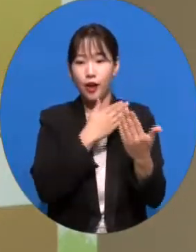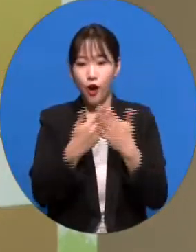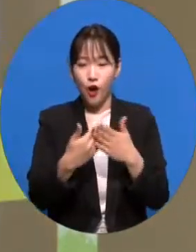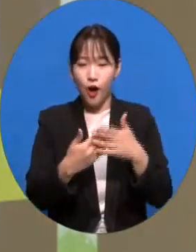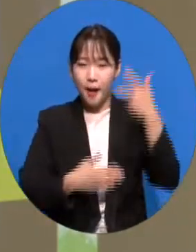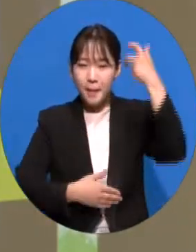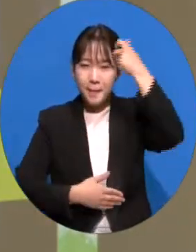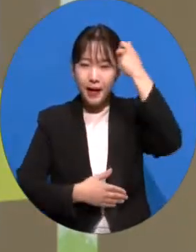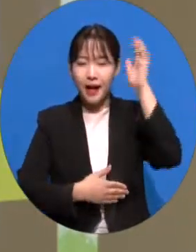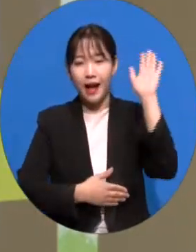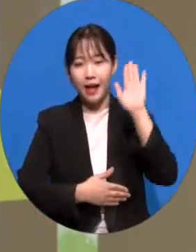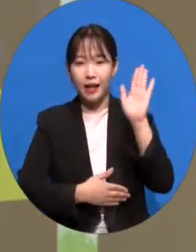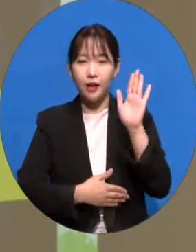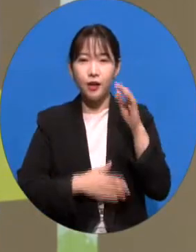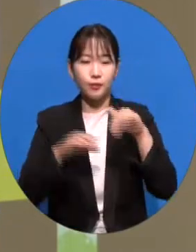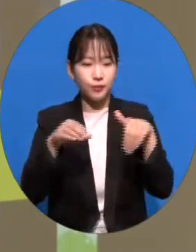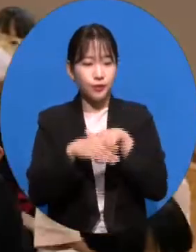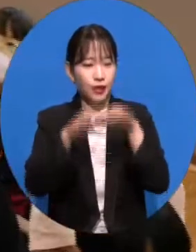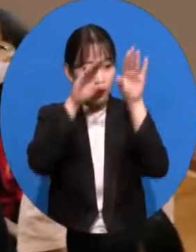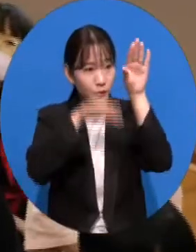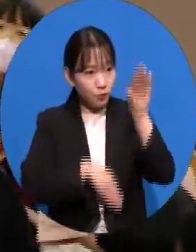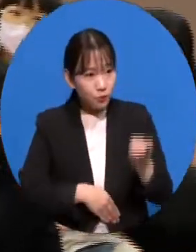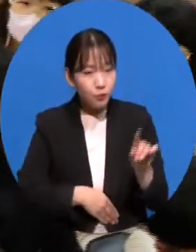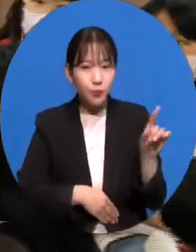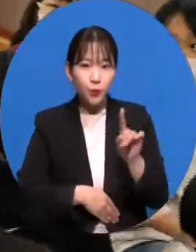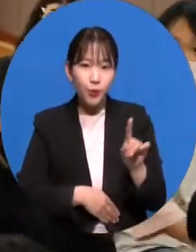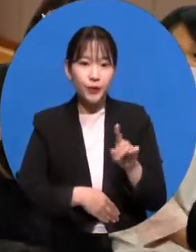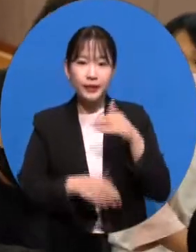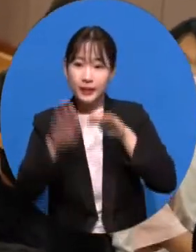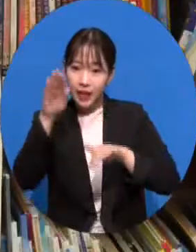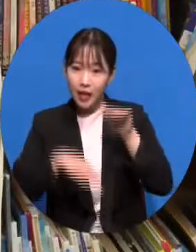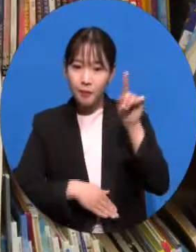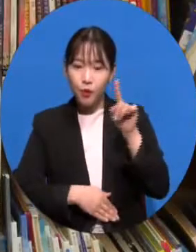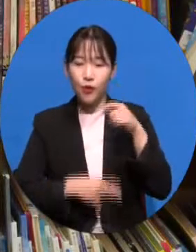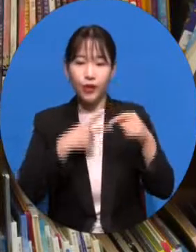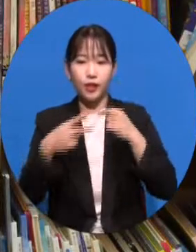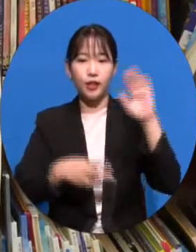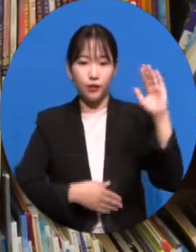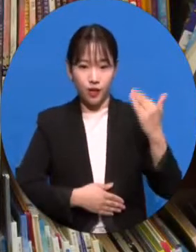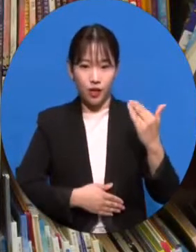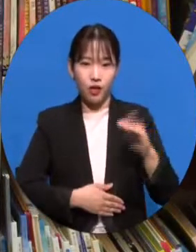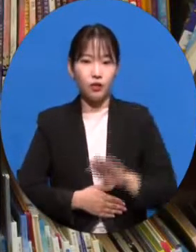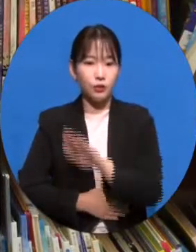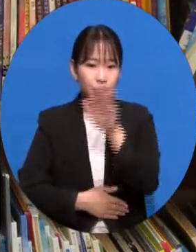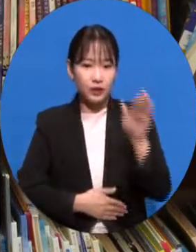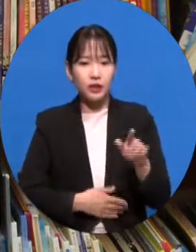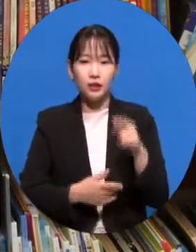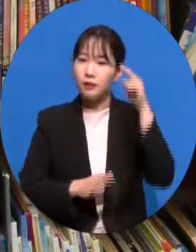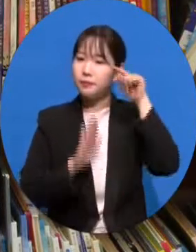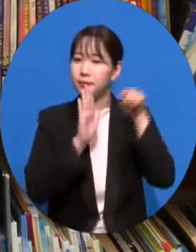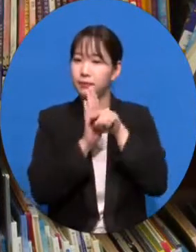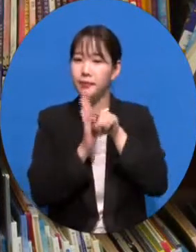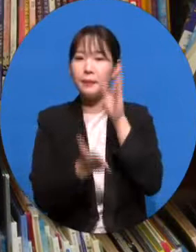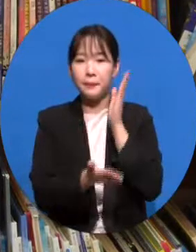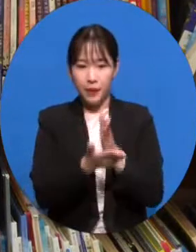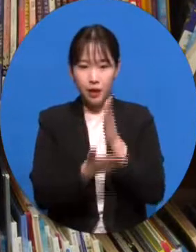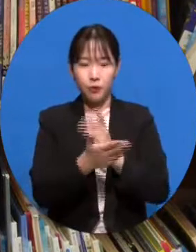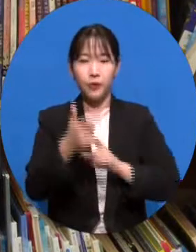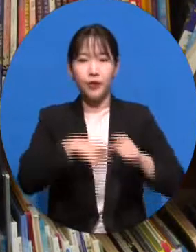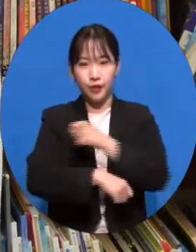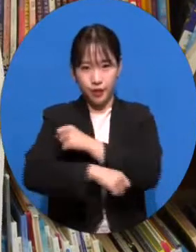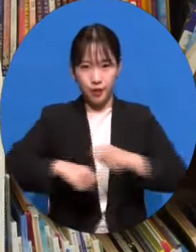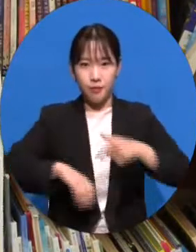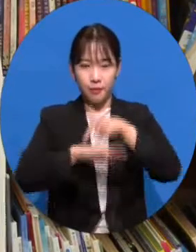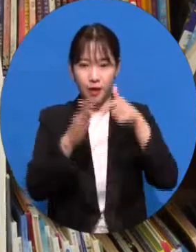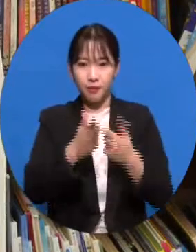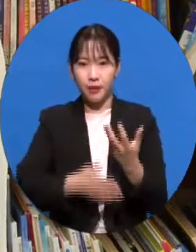편견을 지양하고 문화적 공통점과 차이점을 이해하게 됩니다. 그래서 우리는 이런 태도를 갖지 않고 좀 더 넓은